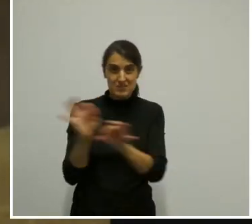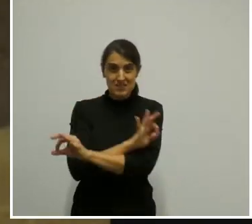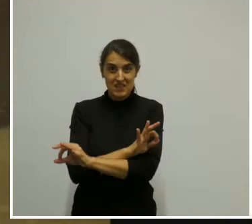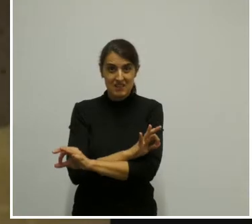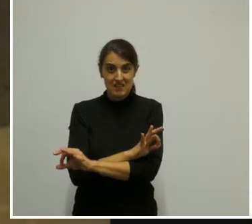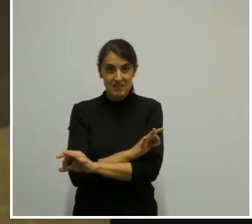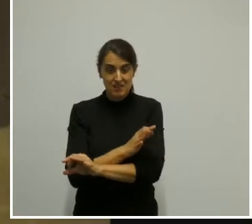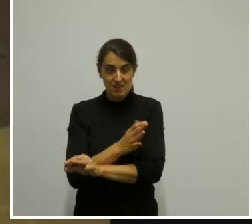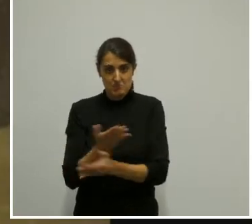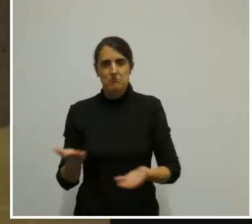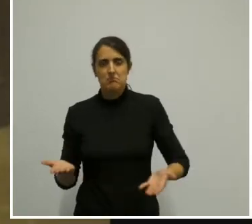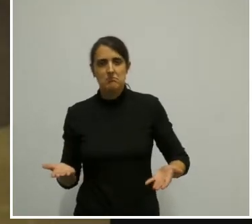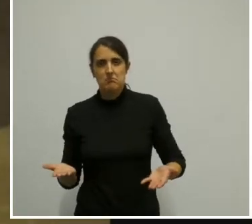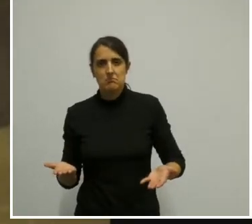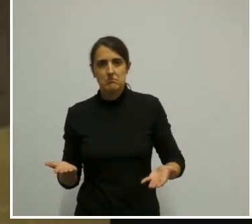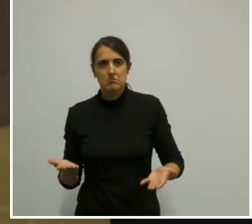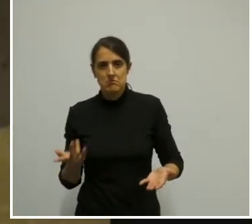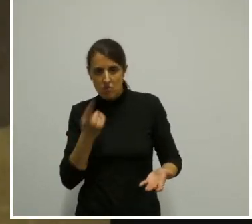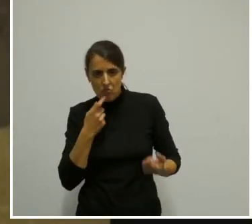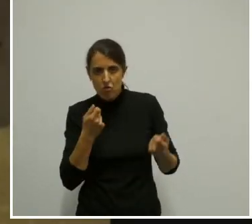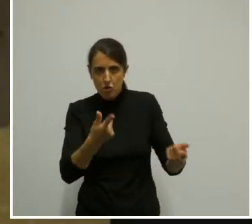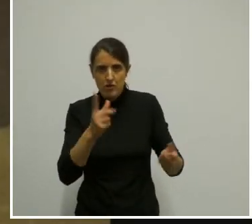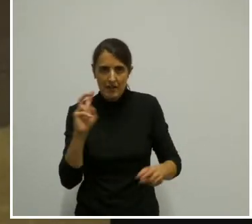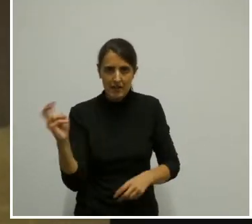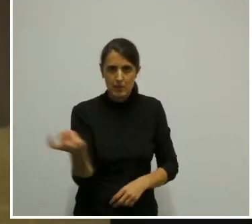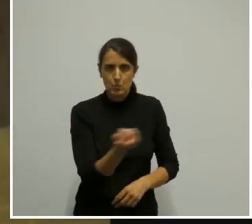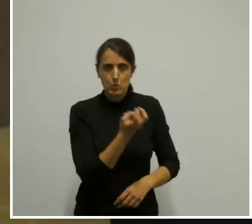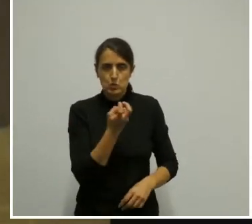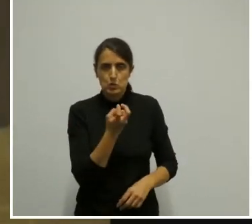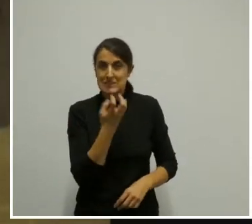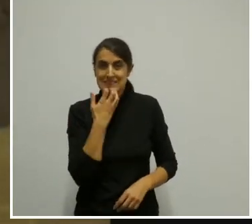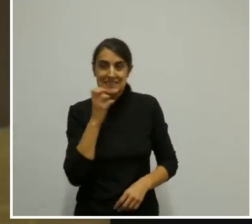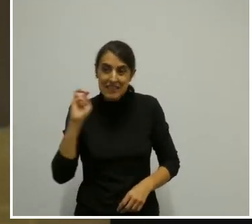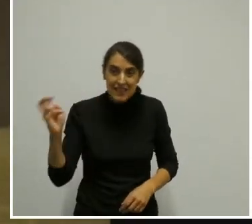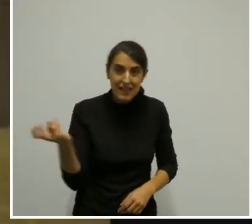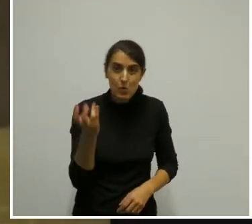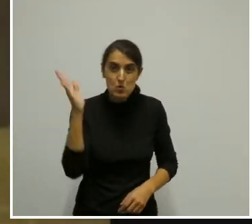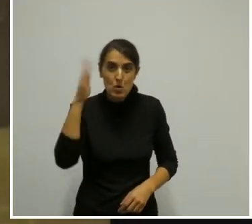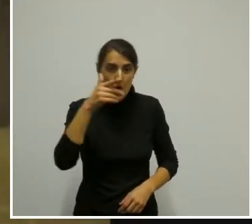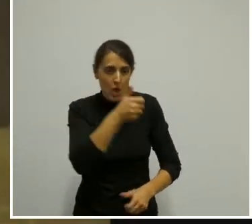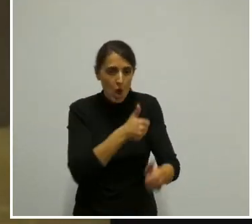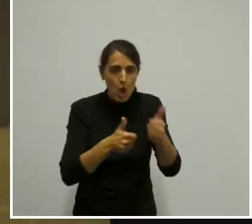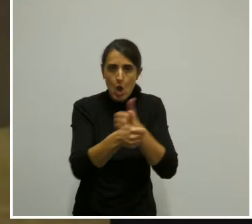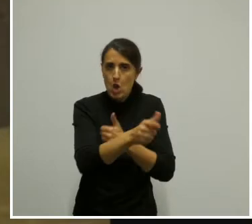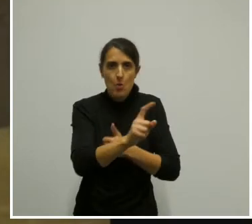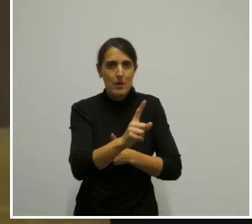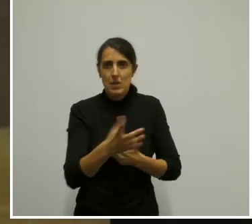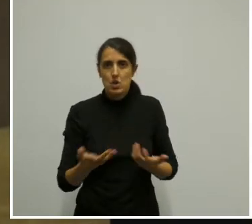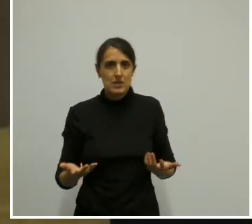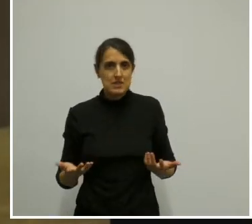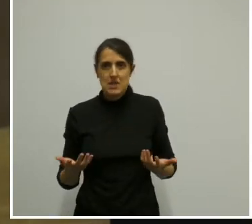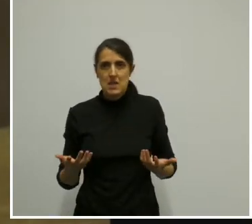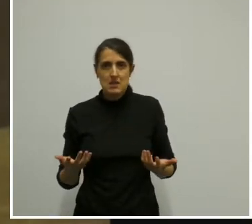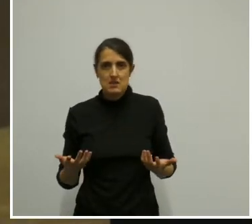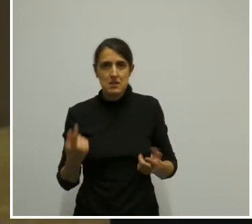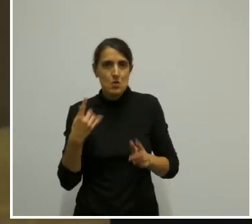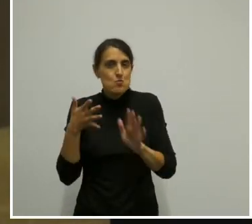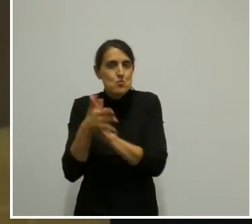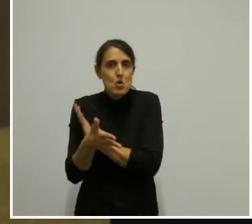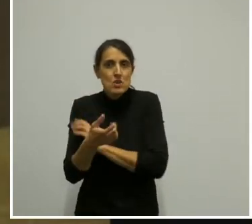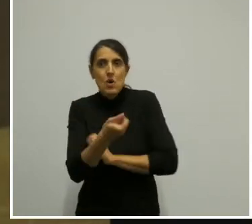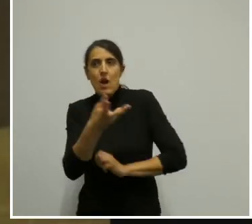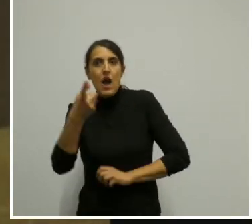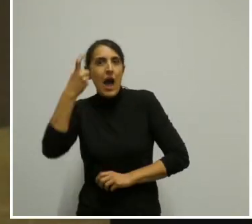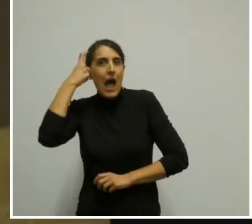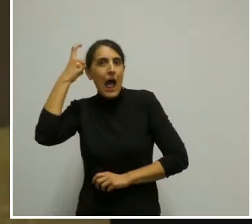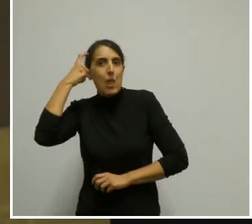diagnosticant, no sé què, bueno, doncs llavors doteu-los de recursos. Si no, no els prioritzeu per sobre dels escrits i dels de referència del